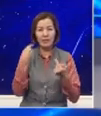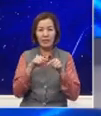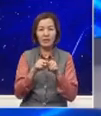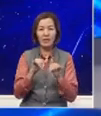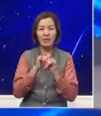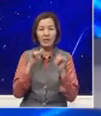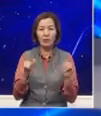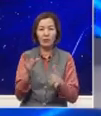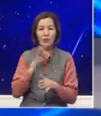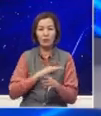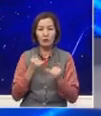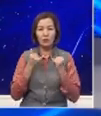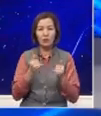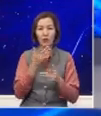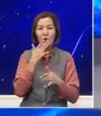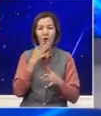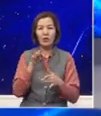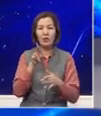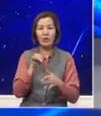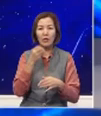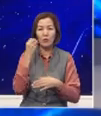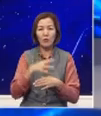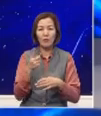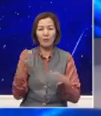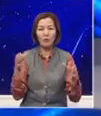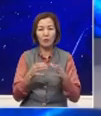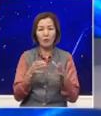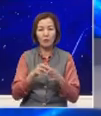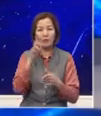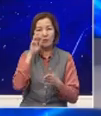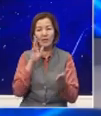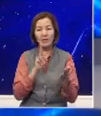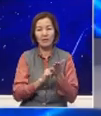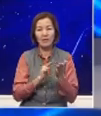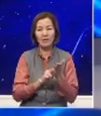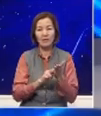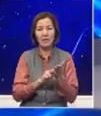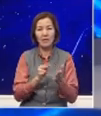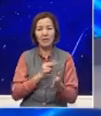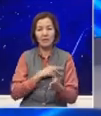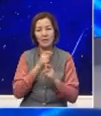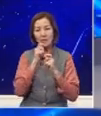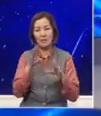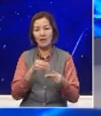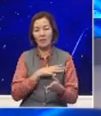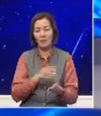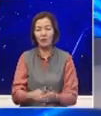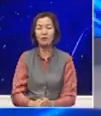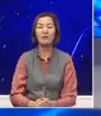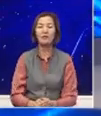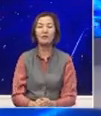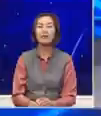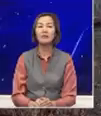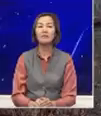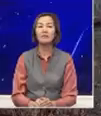техниканы дамытудағы үлесі үшін ұлттық ядролық орталықтың бір топ ғалымы мемлекеттік сыйлықтың иегері атанған болатын.